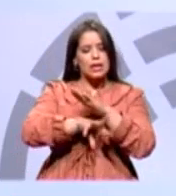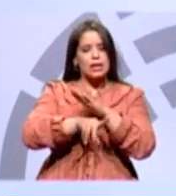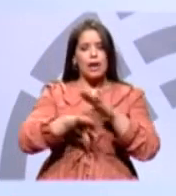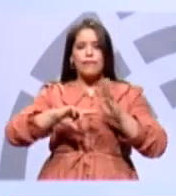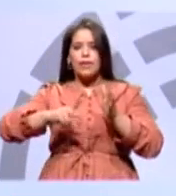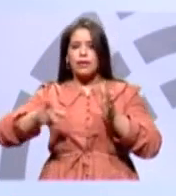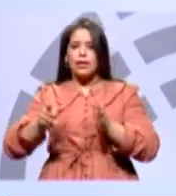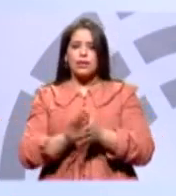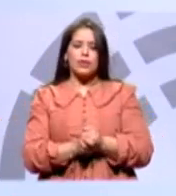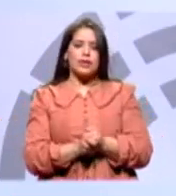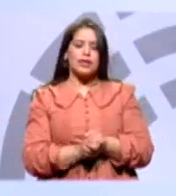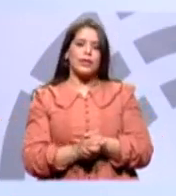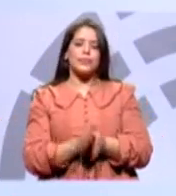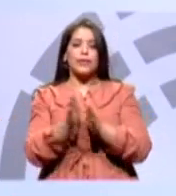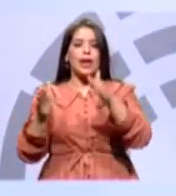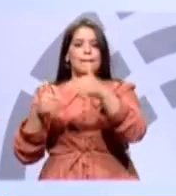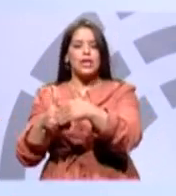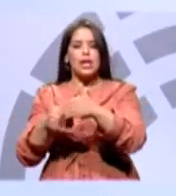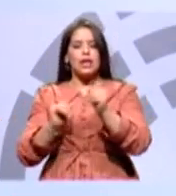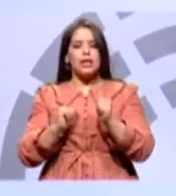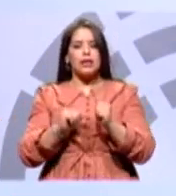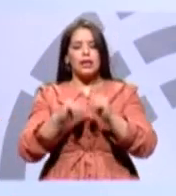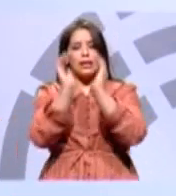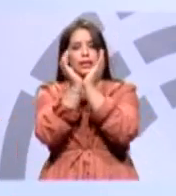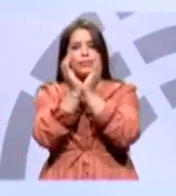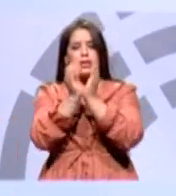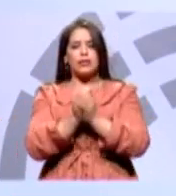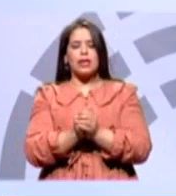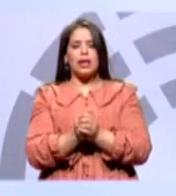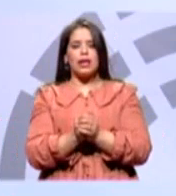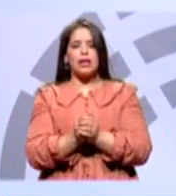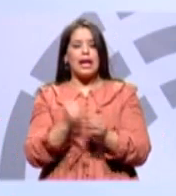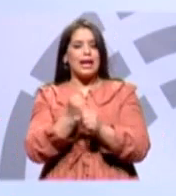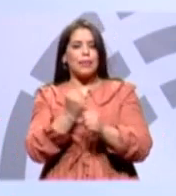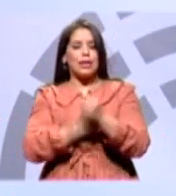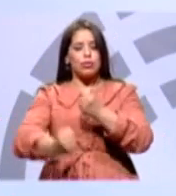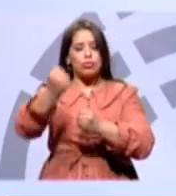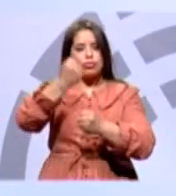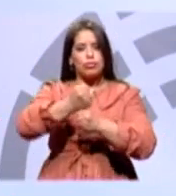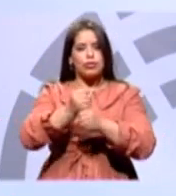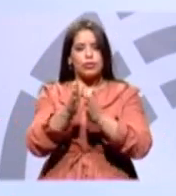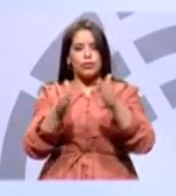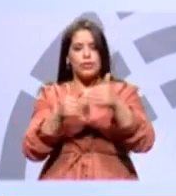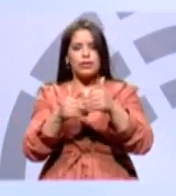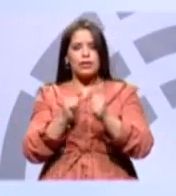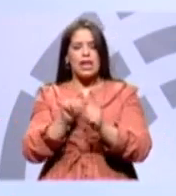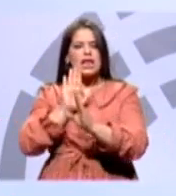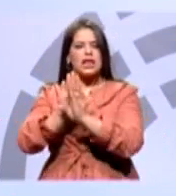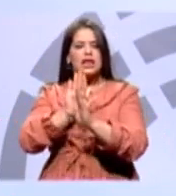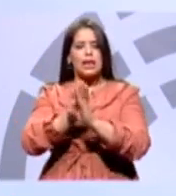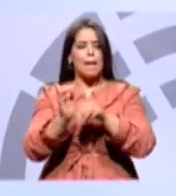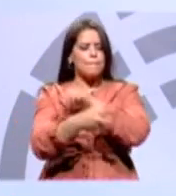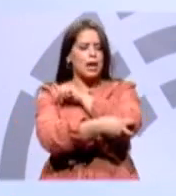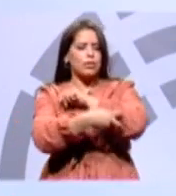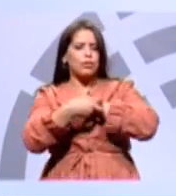في المجال الاجتماعي العمل على انشاء صندوق للتمويل خاص بالارياف والقراه والعائلات الموزه